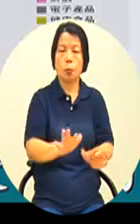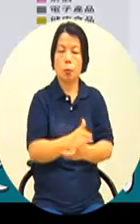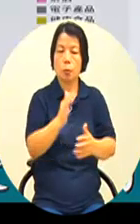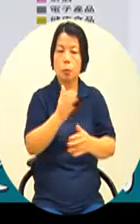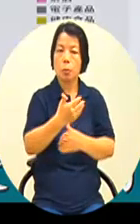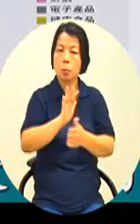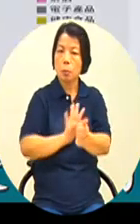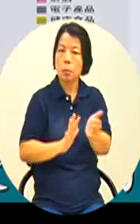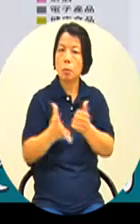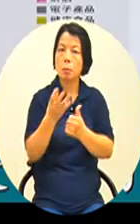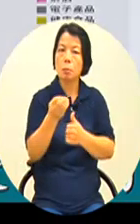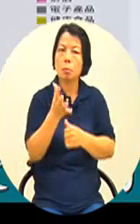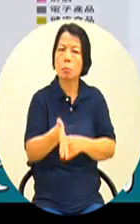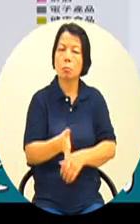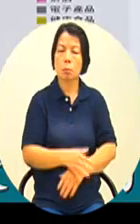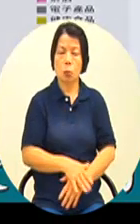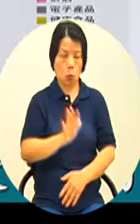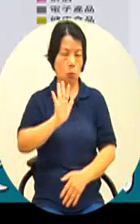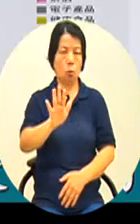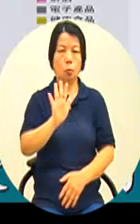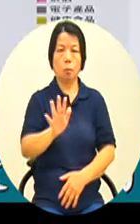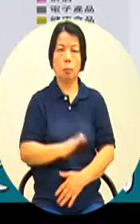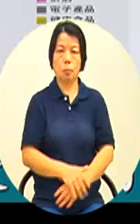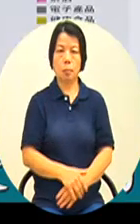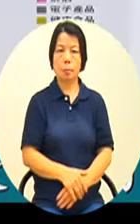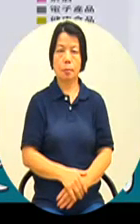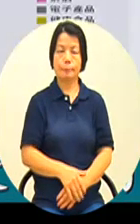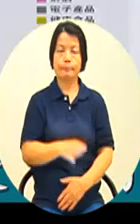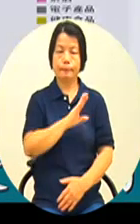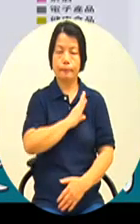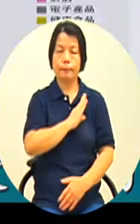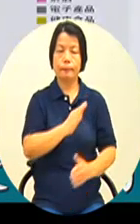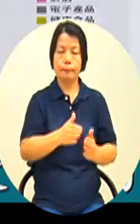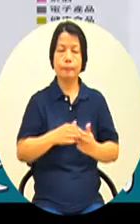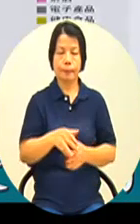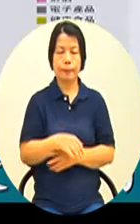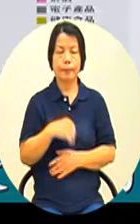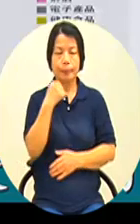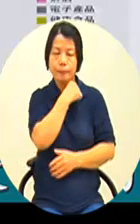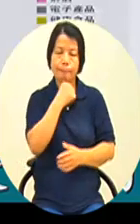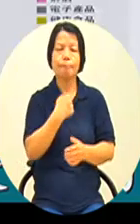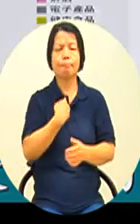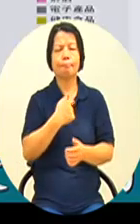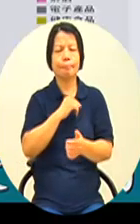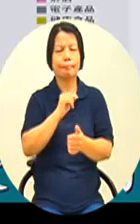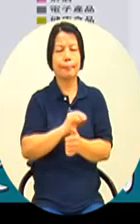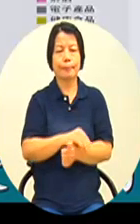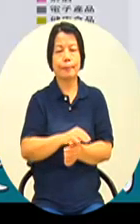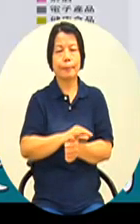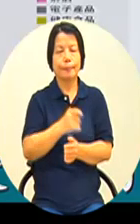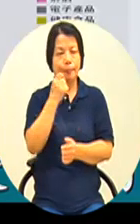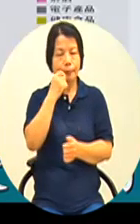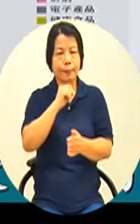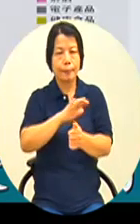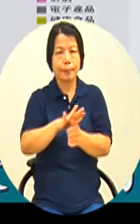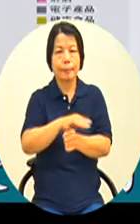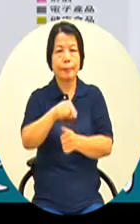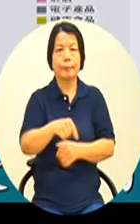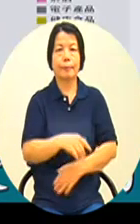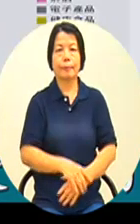吗？是有影响啊！哦，当然我嘛是最爱台湾啊！哦，你别叫我讲，